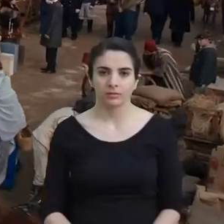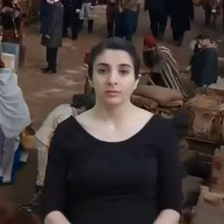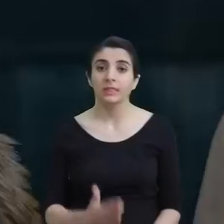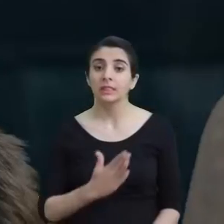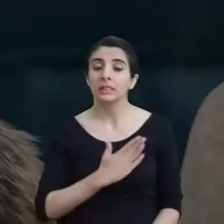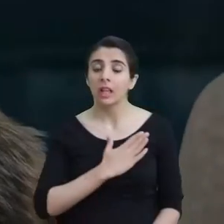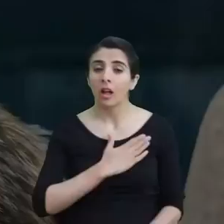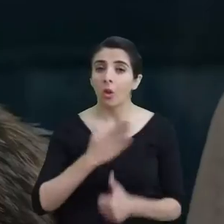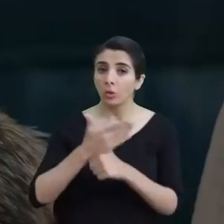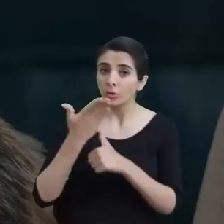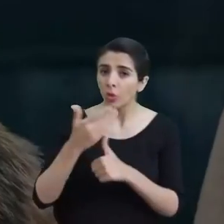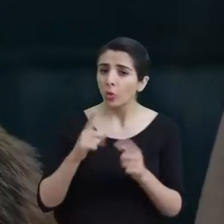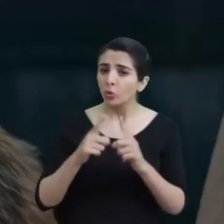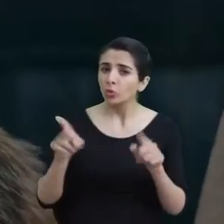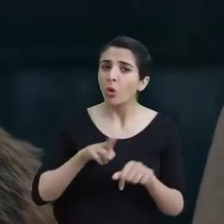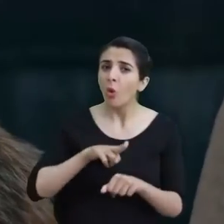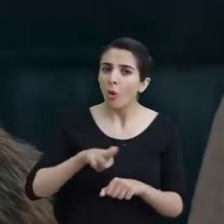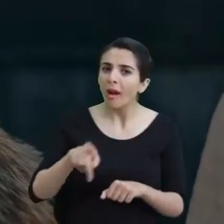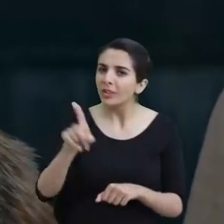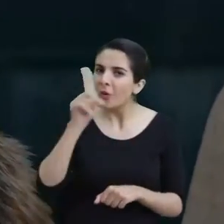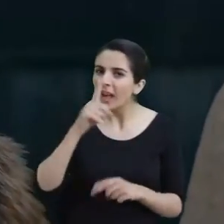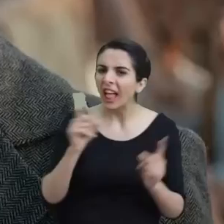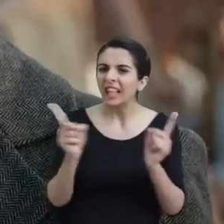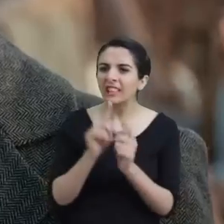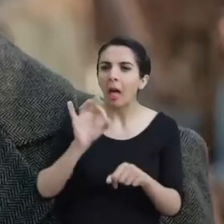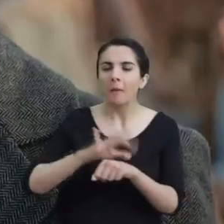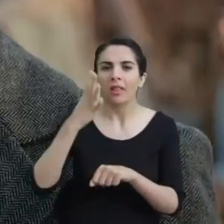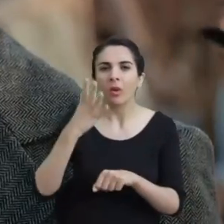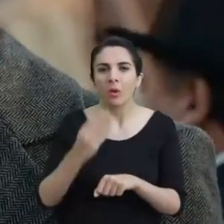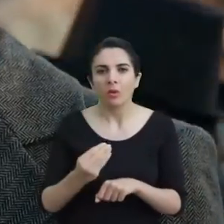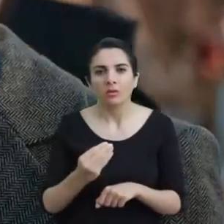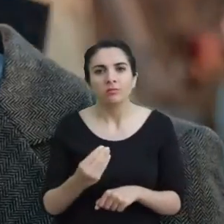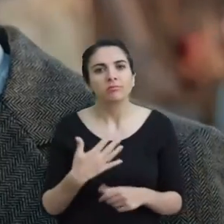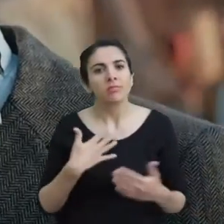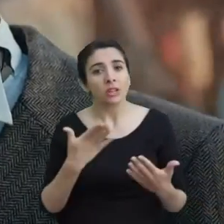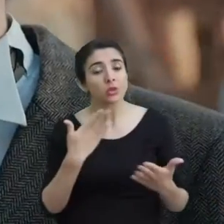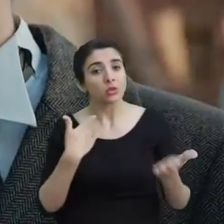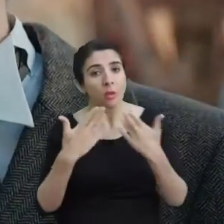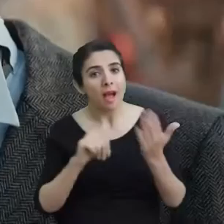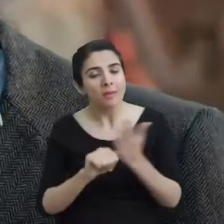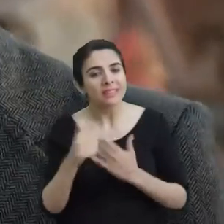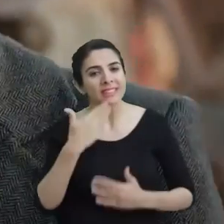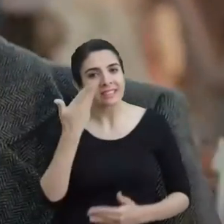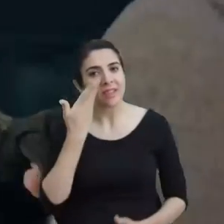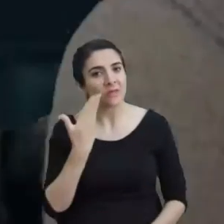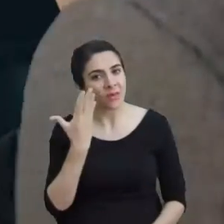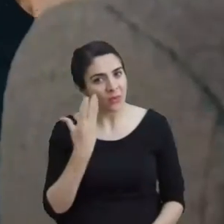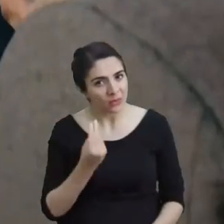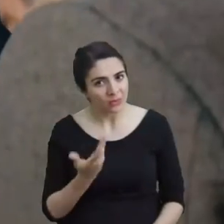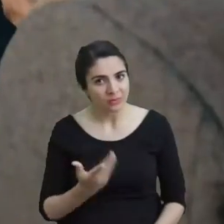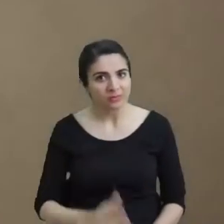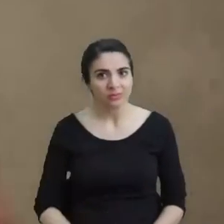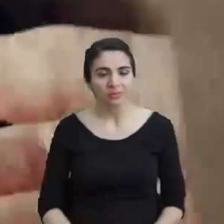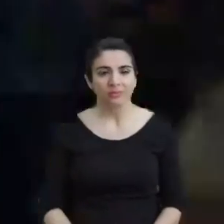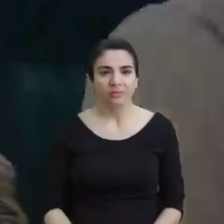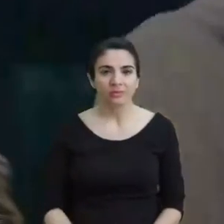etti. Sayın konsolos, uzun yolculuğumuz sizin sayenizde çok kısa geçti. Akşamları yaptığınız sohbetler benim için zevkti.